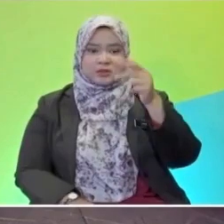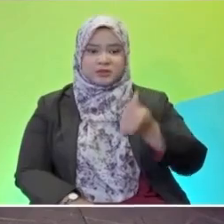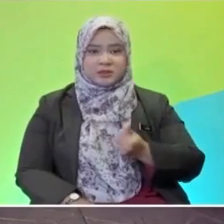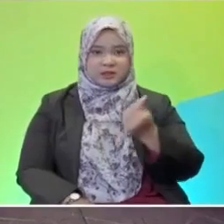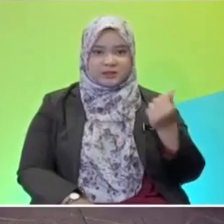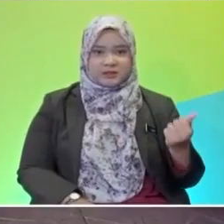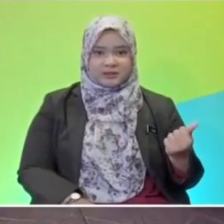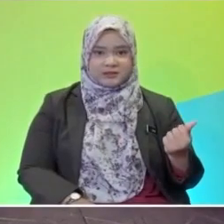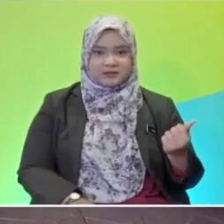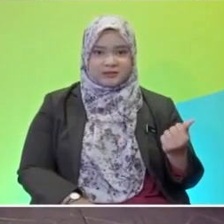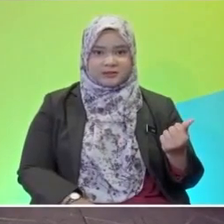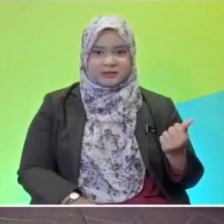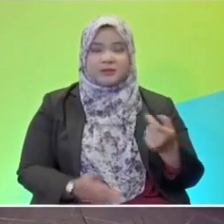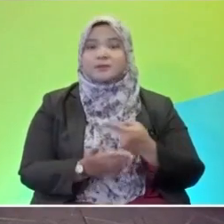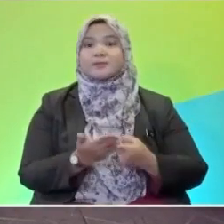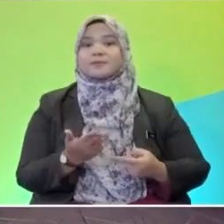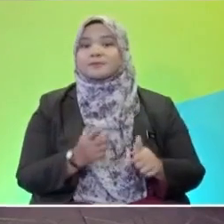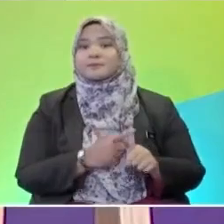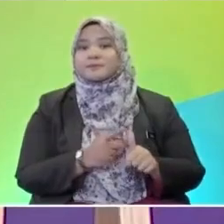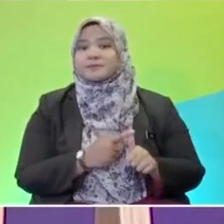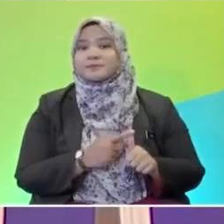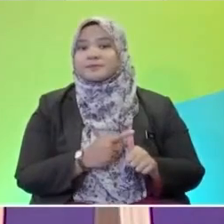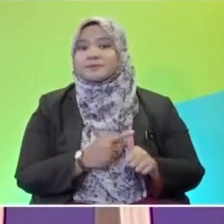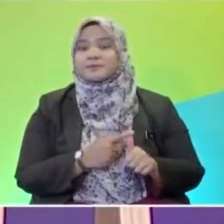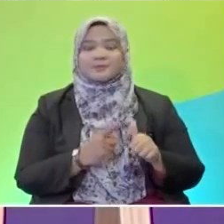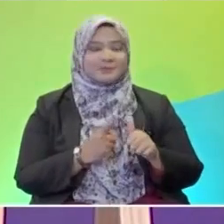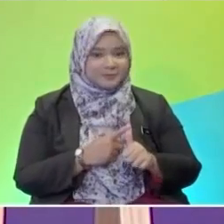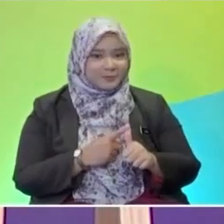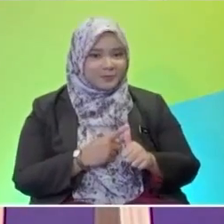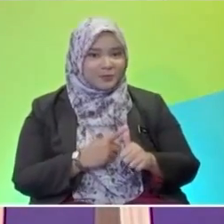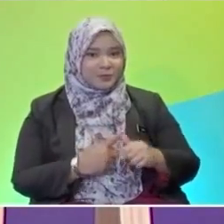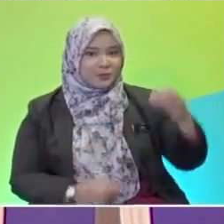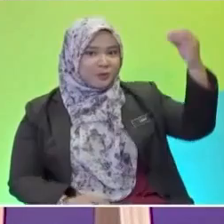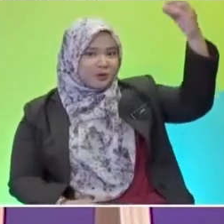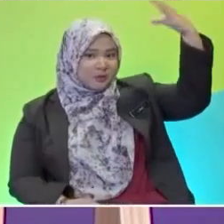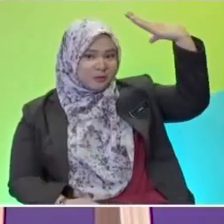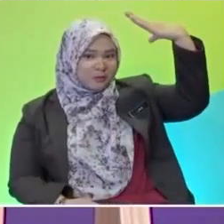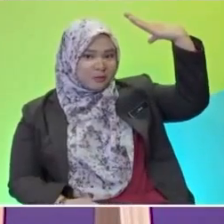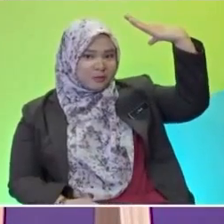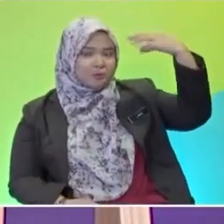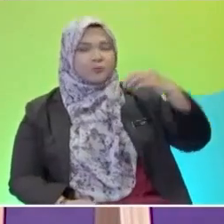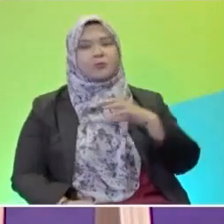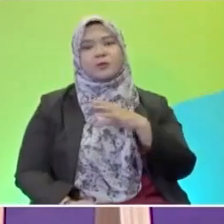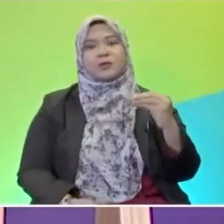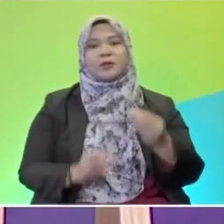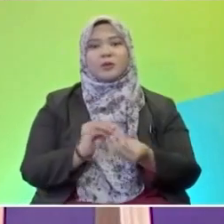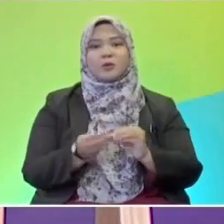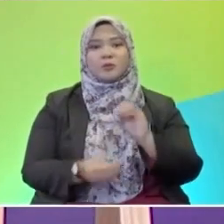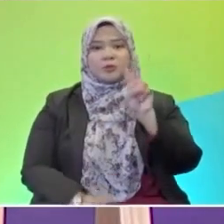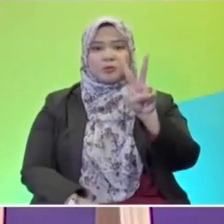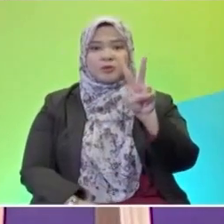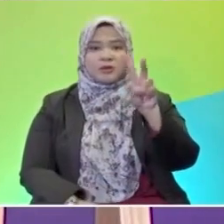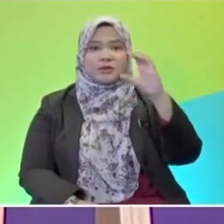cahaya ke arah Cakra pada maka akan berlaku satu perkataan yang kita sebut sebagai pembiasan